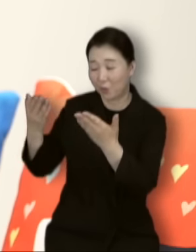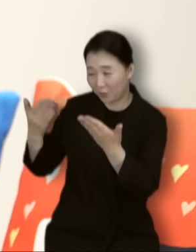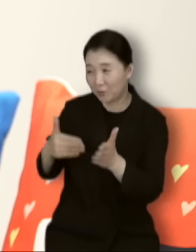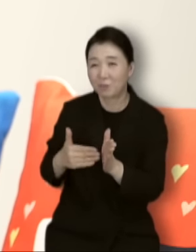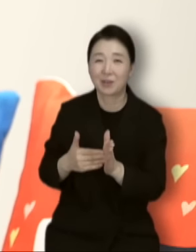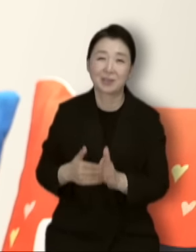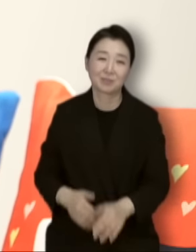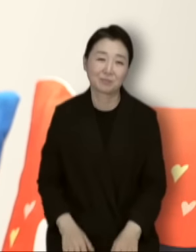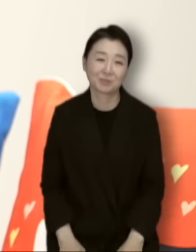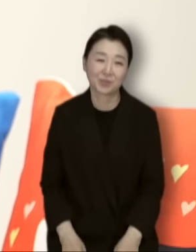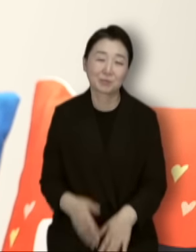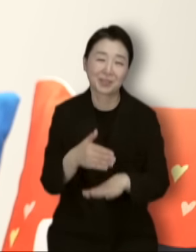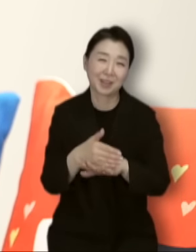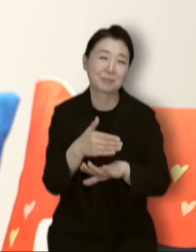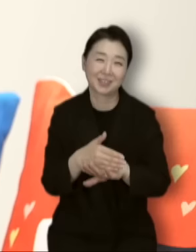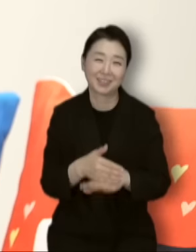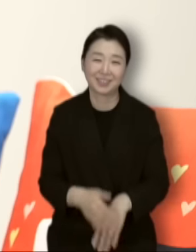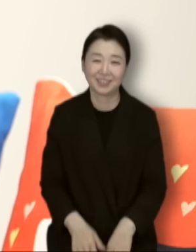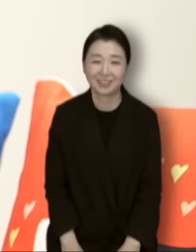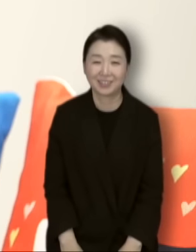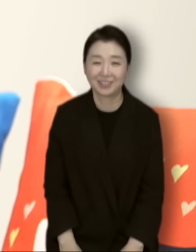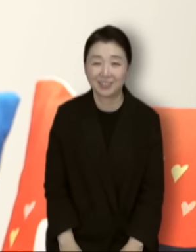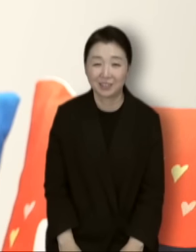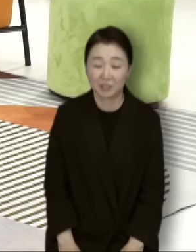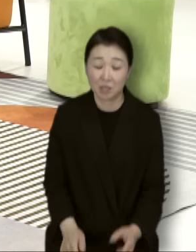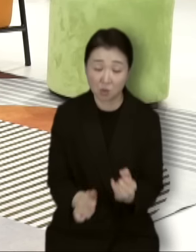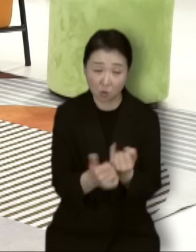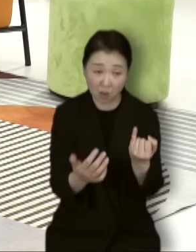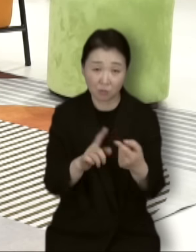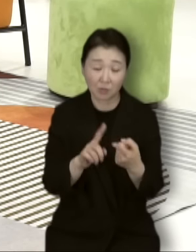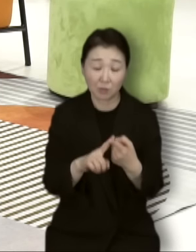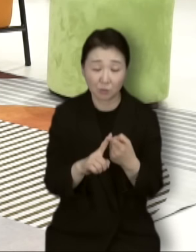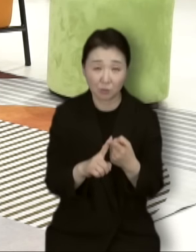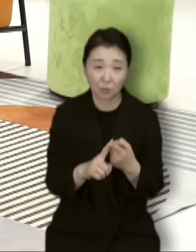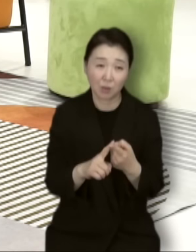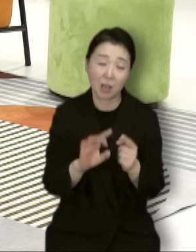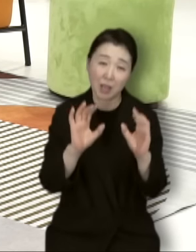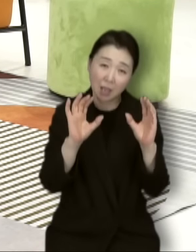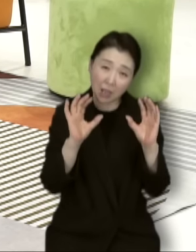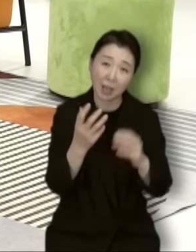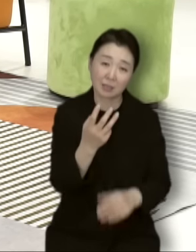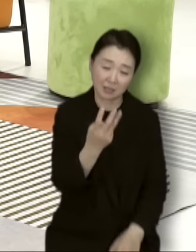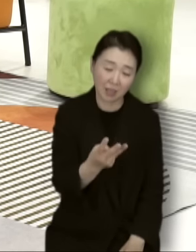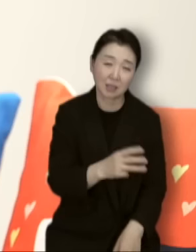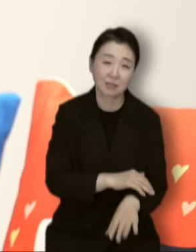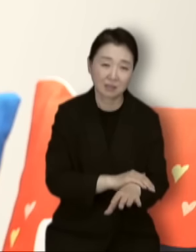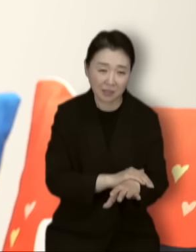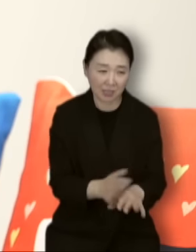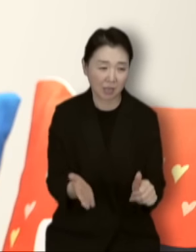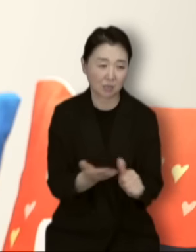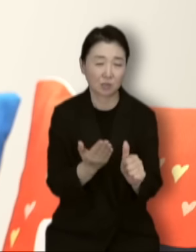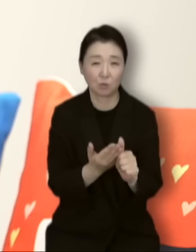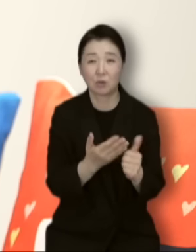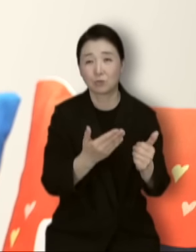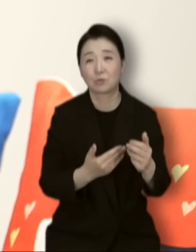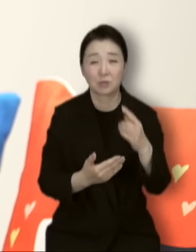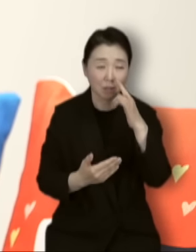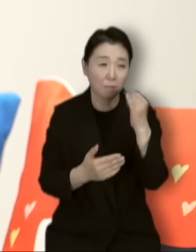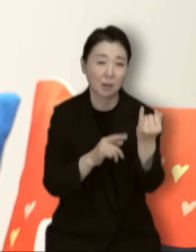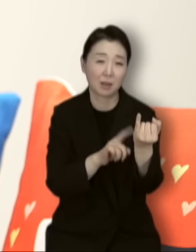응 이렇게 주시는 걸 보면서 감사할 수밖에 없어요 과부로 삼남매를 그렇게 정말